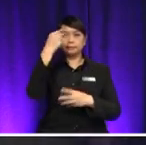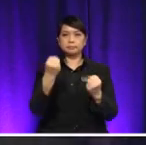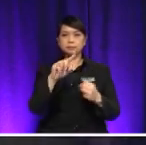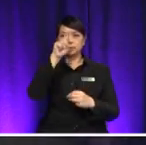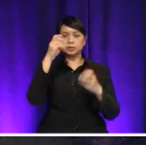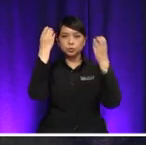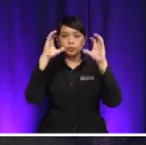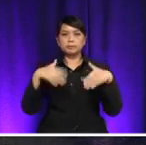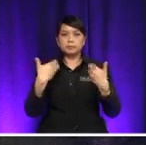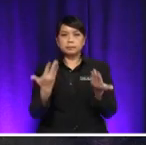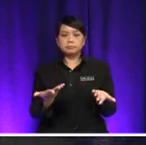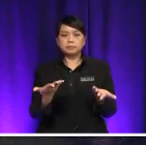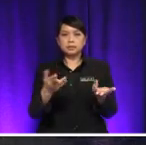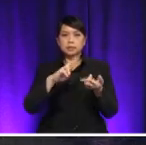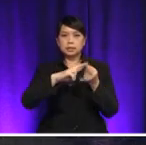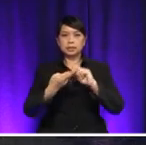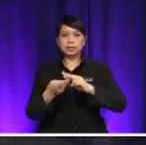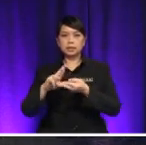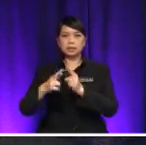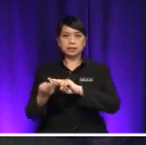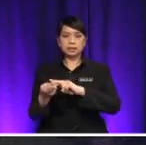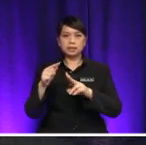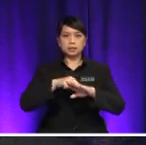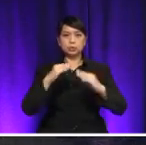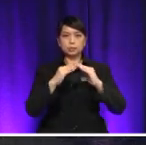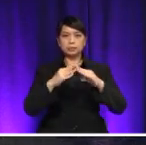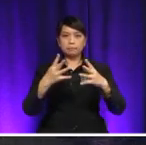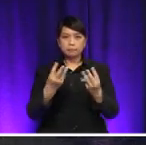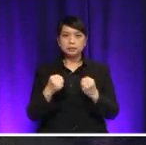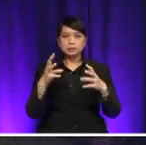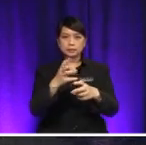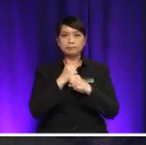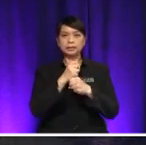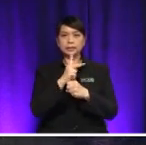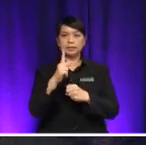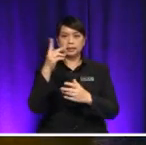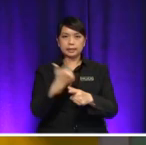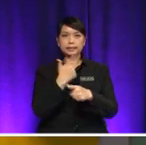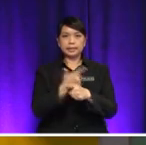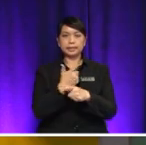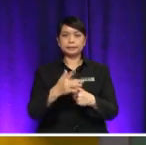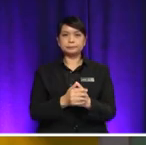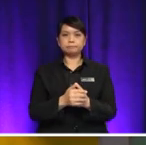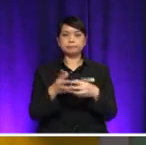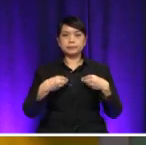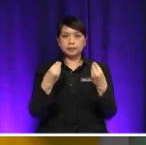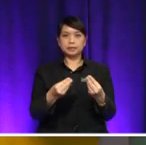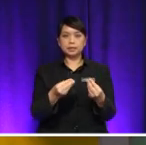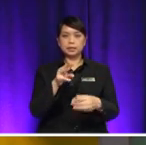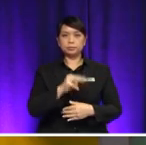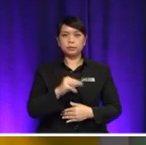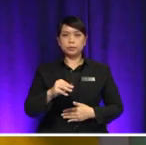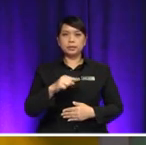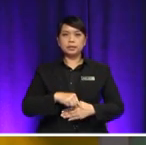bagaimana rekan-rekan saya yang berada di rumah mendapatkan latihan pengukuhan di mana bagi anak-anak di rumah